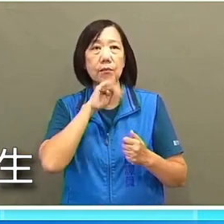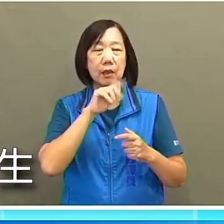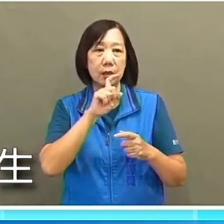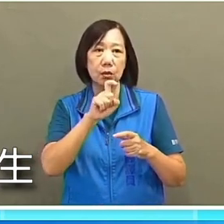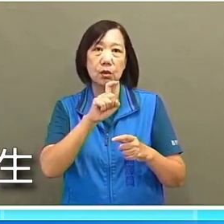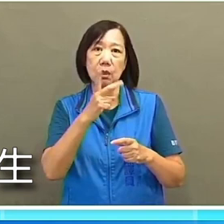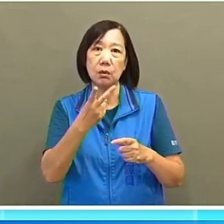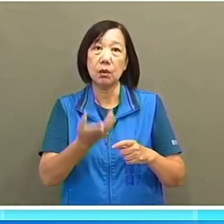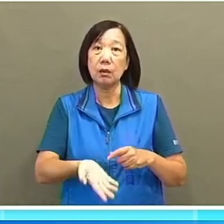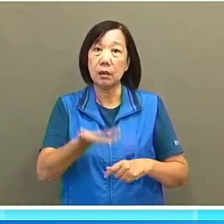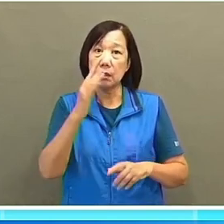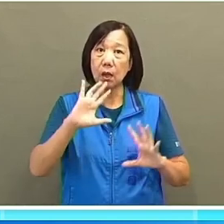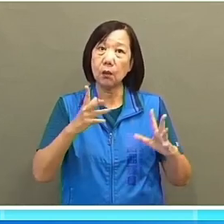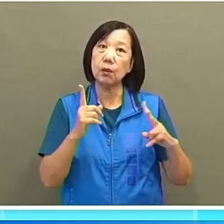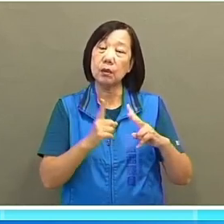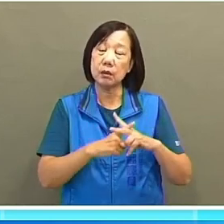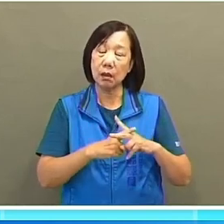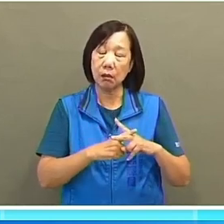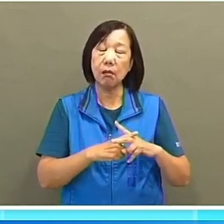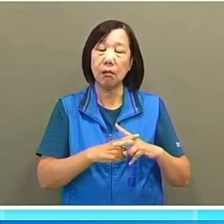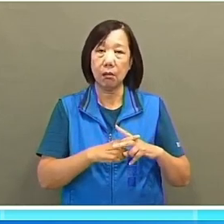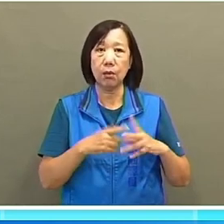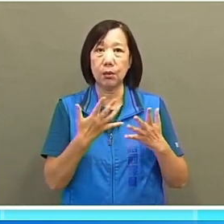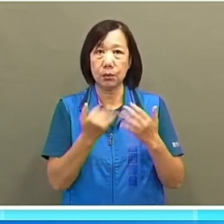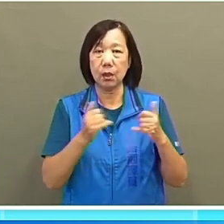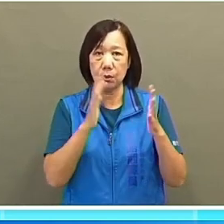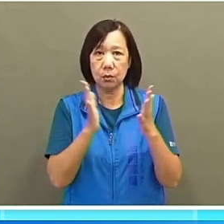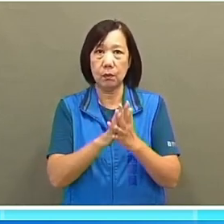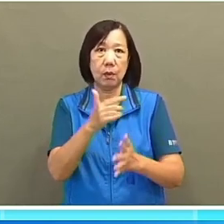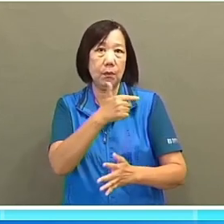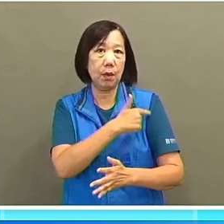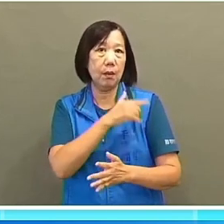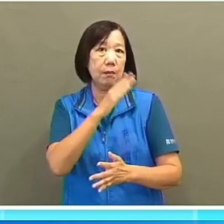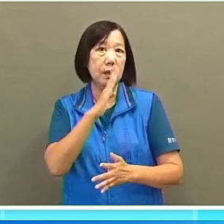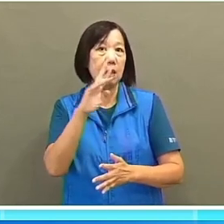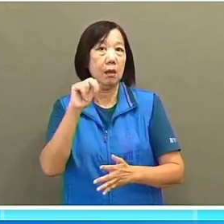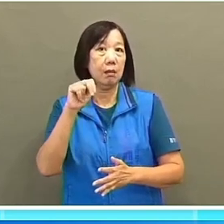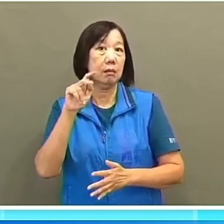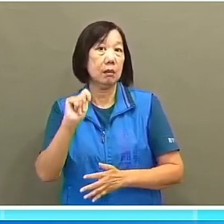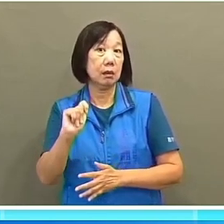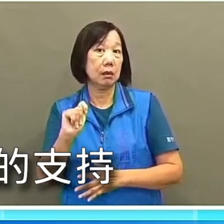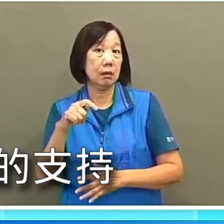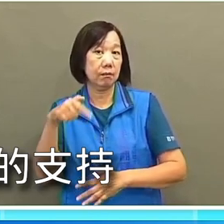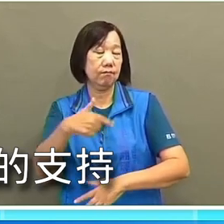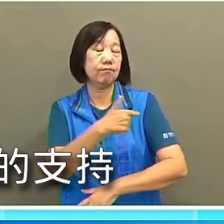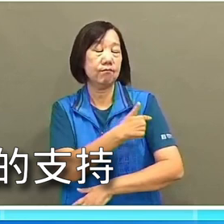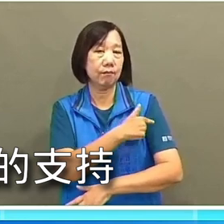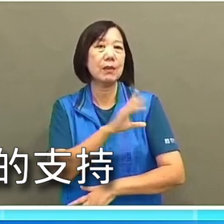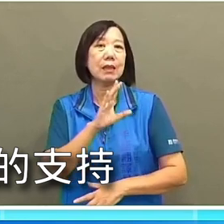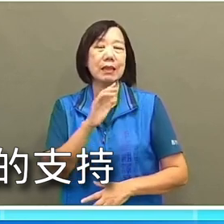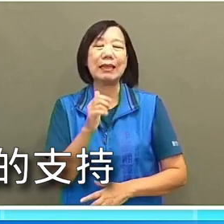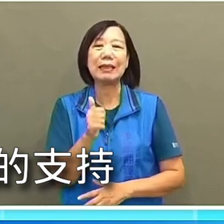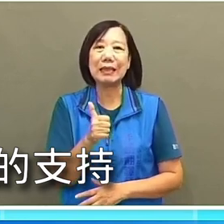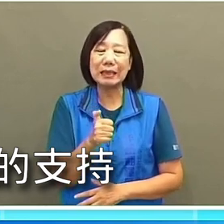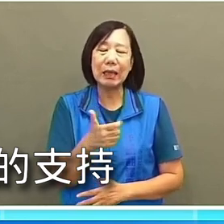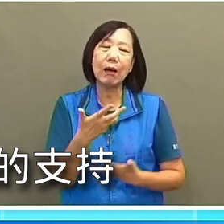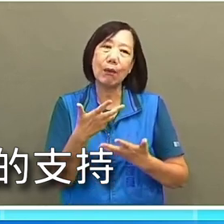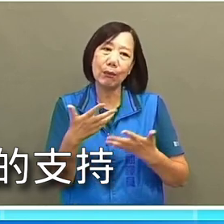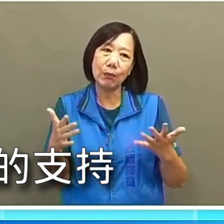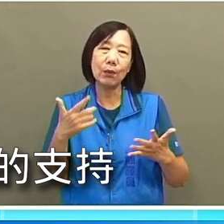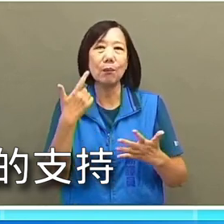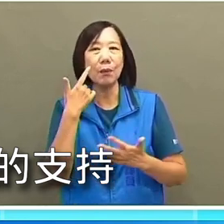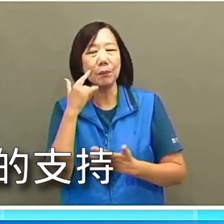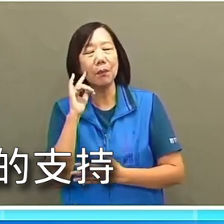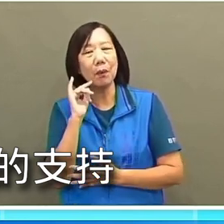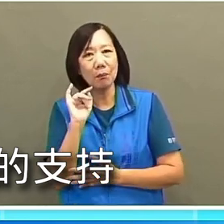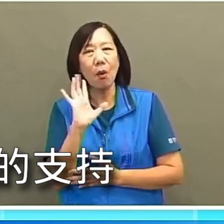国小生，要来接种 BNT 的疫苗。那这个部分，谢谢我们很多的家长